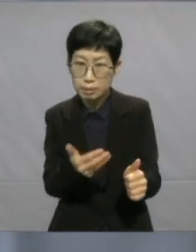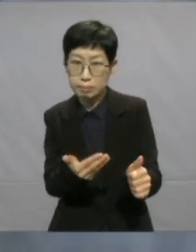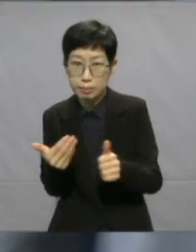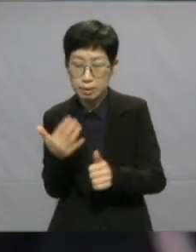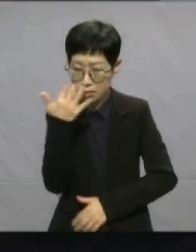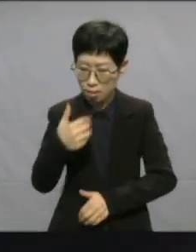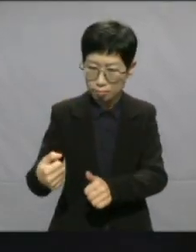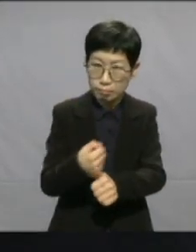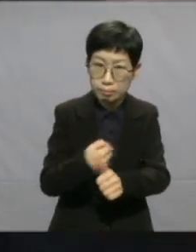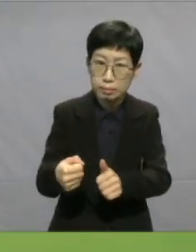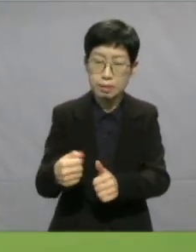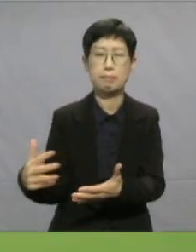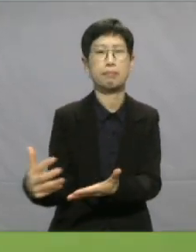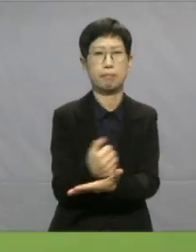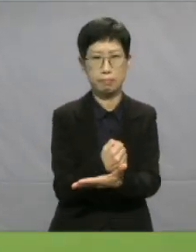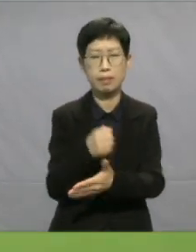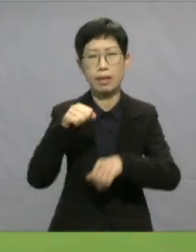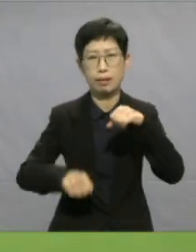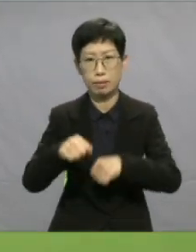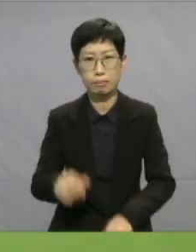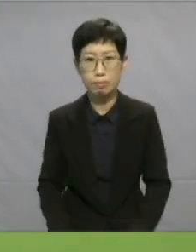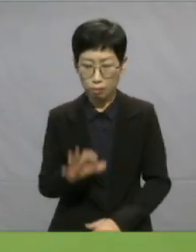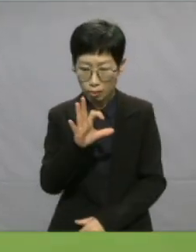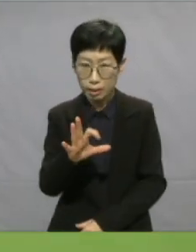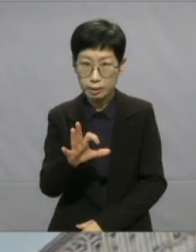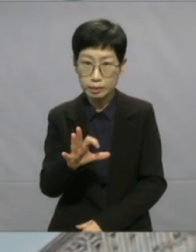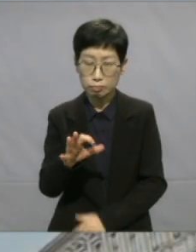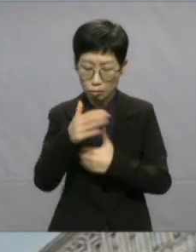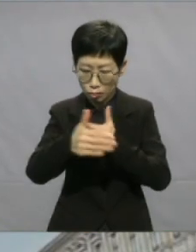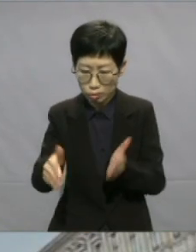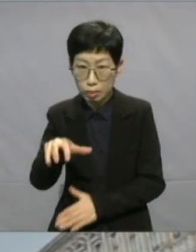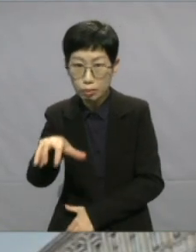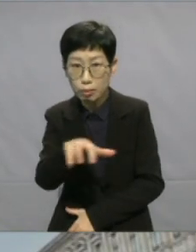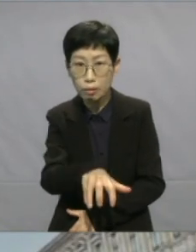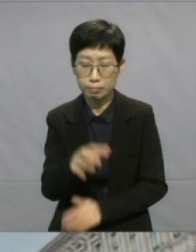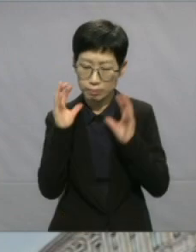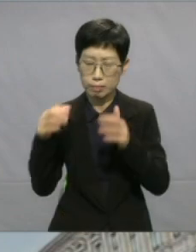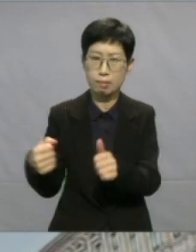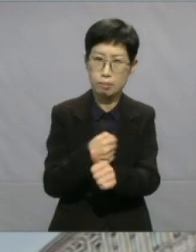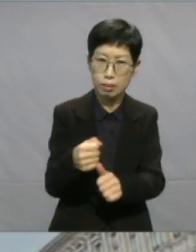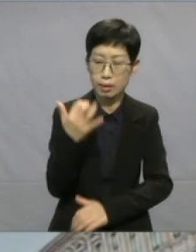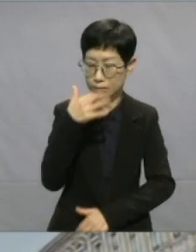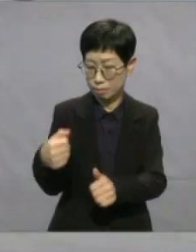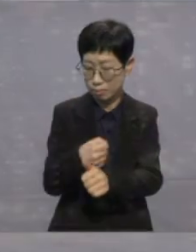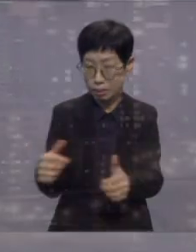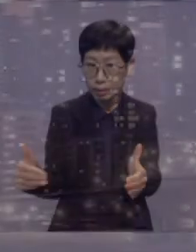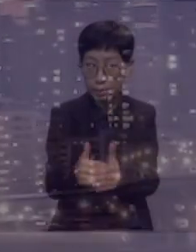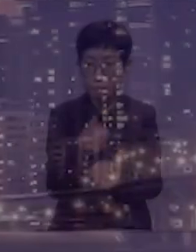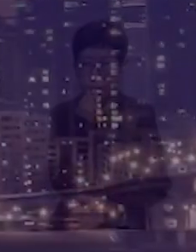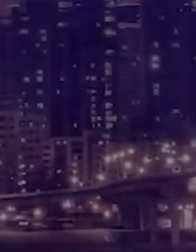착취하는 행위를 말합니다 교사는 화장실과 시청각실 등에서 아동을 성폭행했다고 자백했습니다